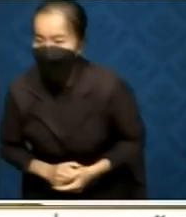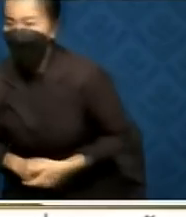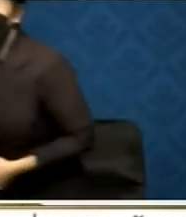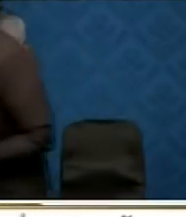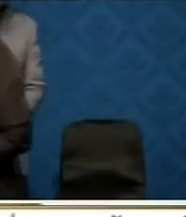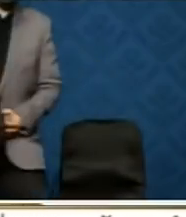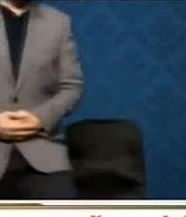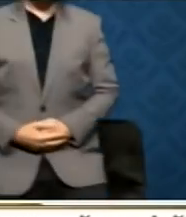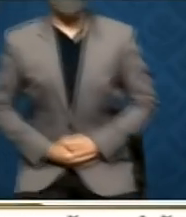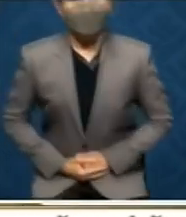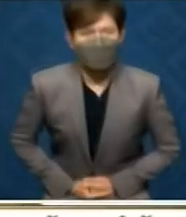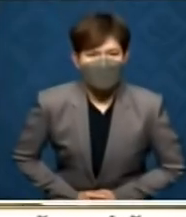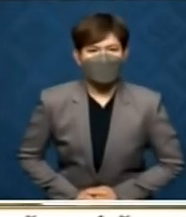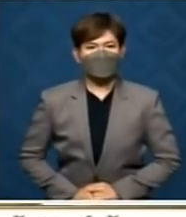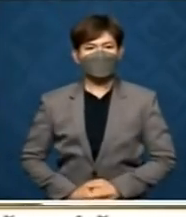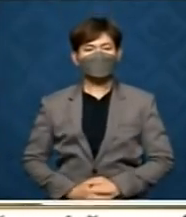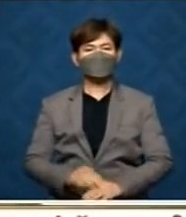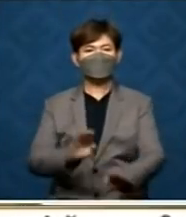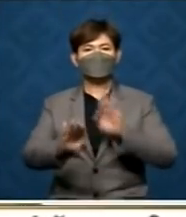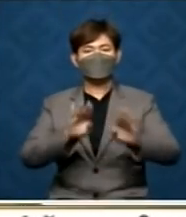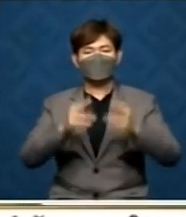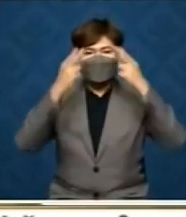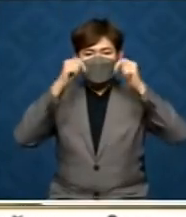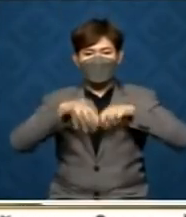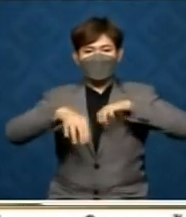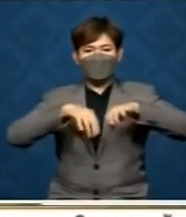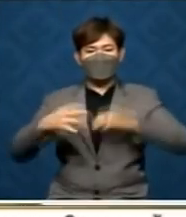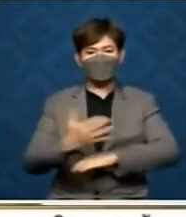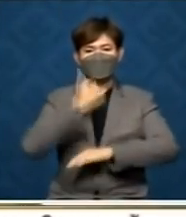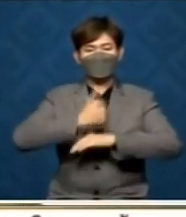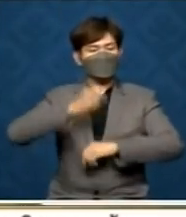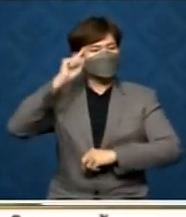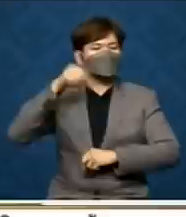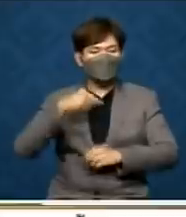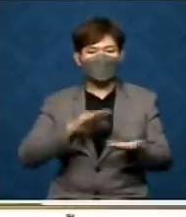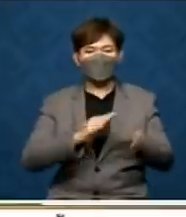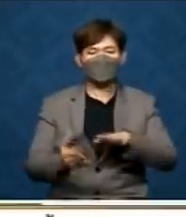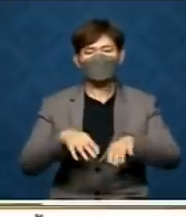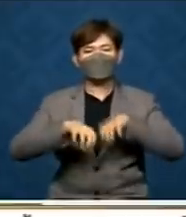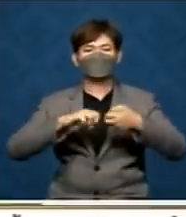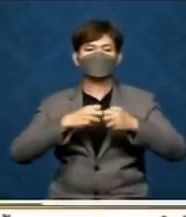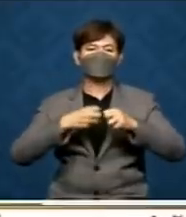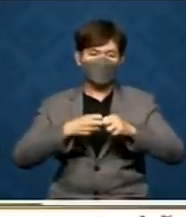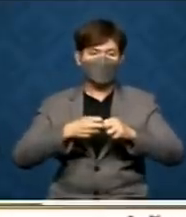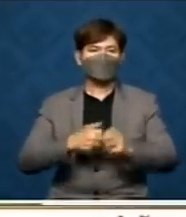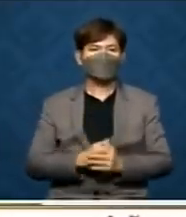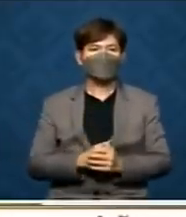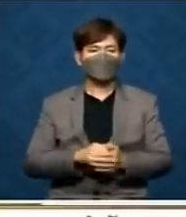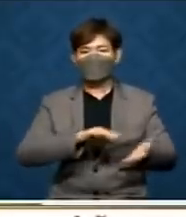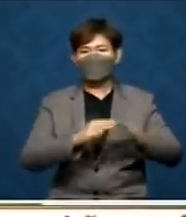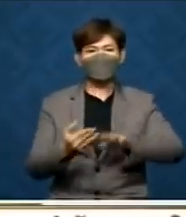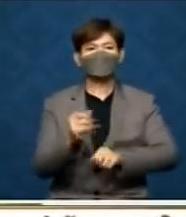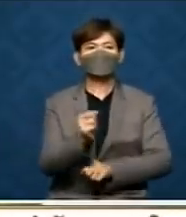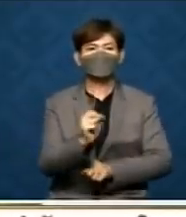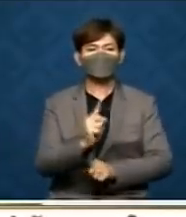ไม่มีความสามารถในเชิงบริหารการเมืองท่านล้มเหลวถ้ารวมแล้ว